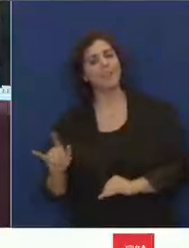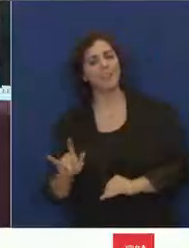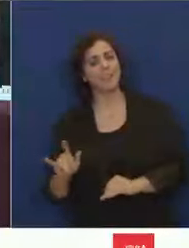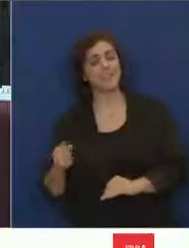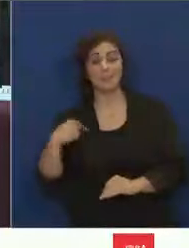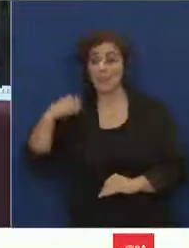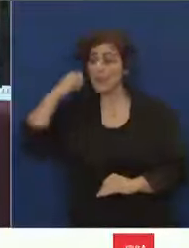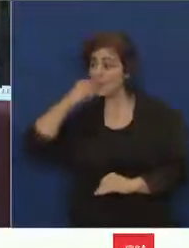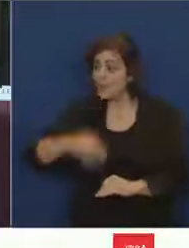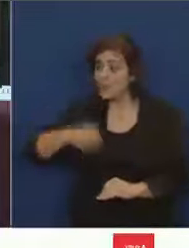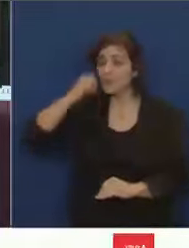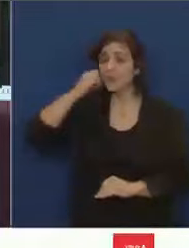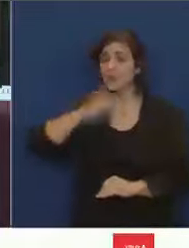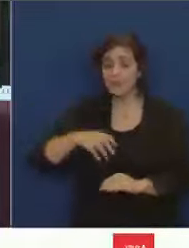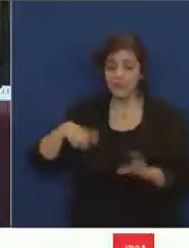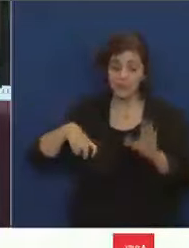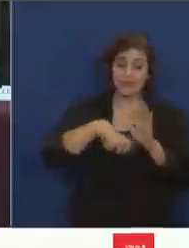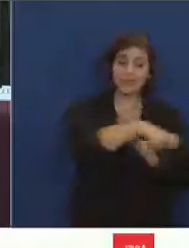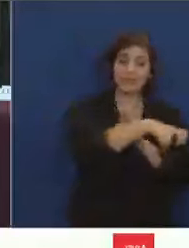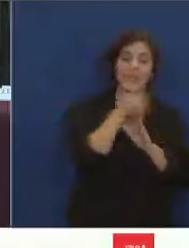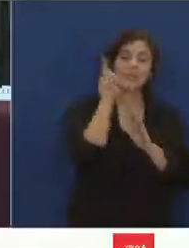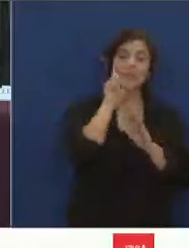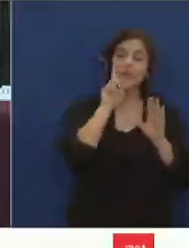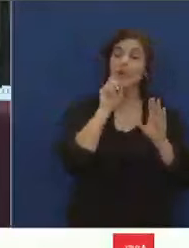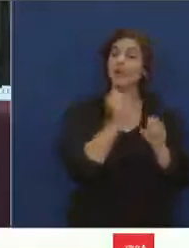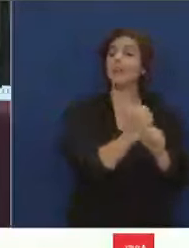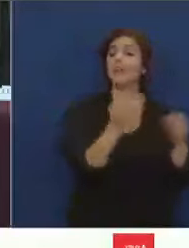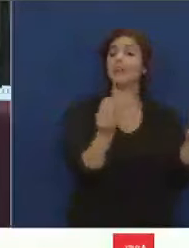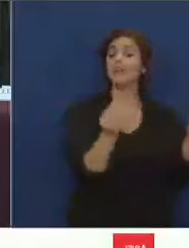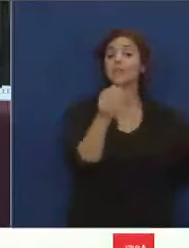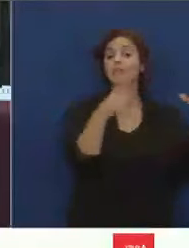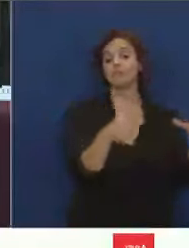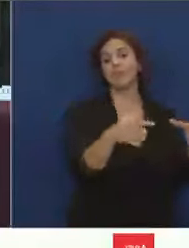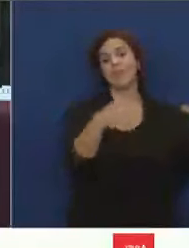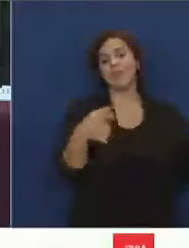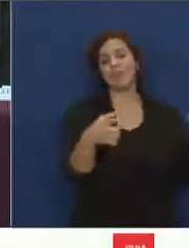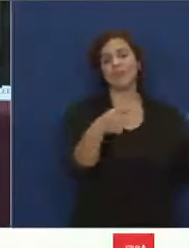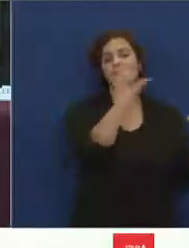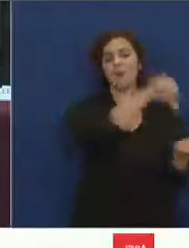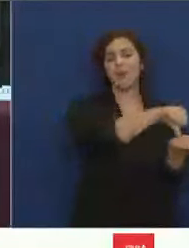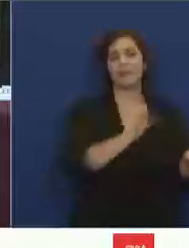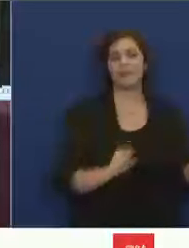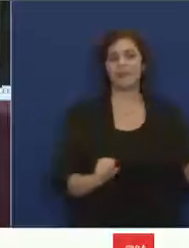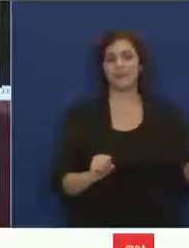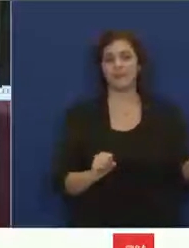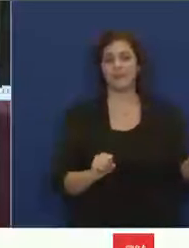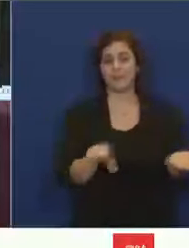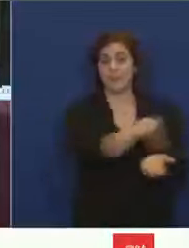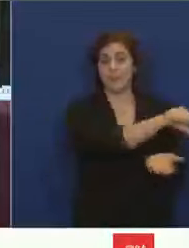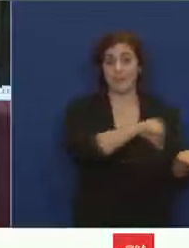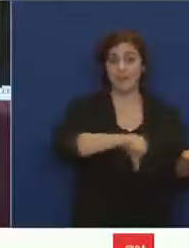vous le savez, je travaille grand place. Donc, ne présumez pas, ne présagez pas, s'il vous plaît,